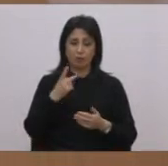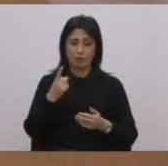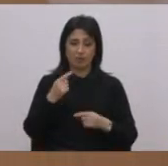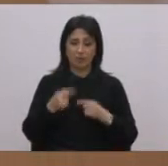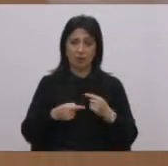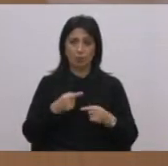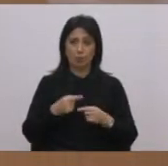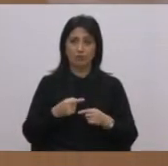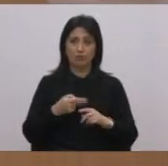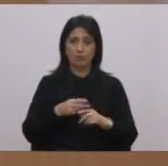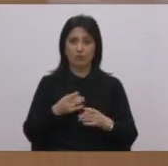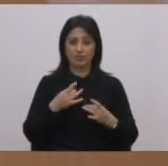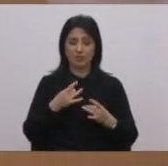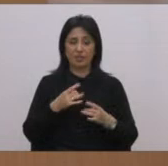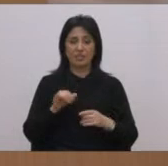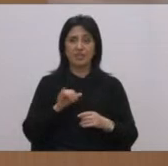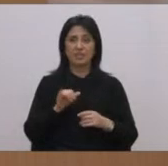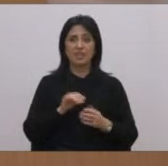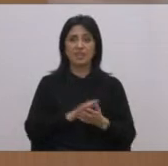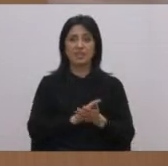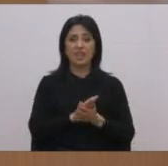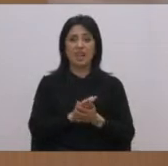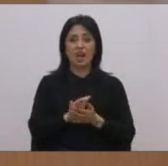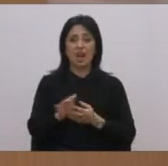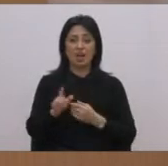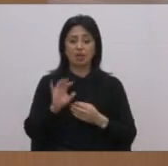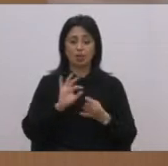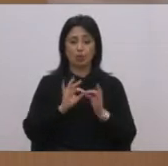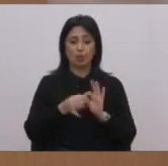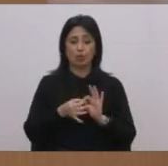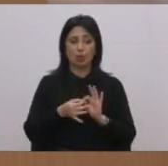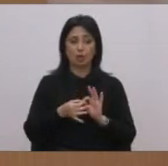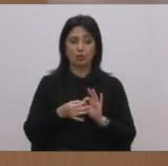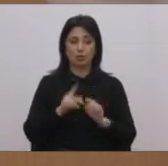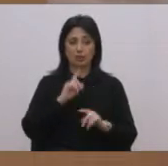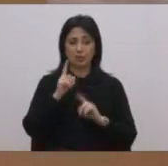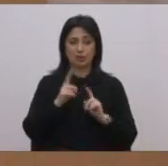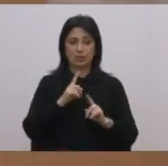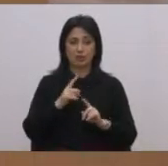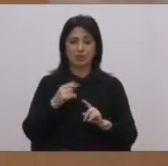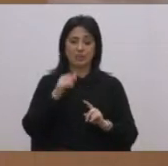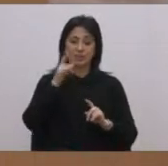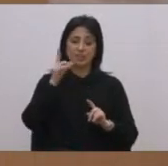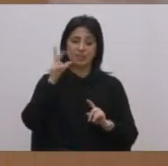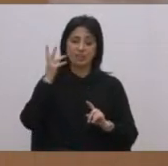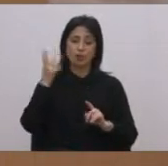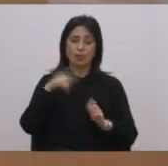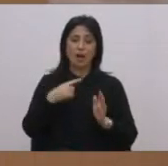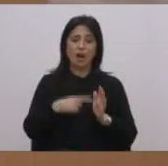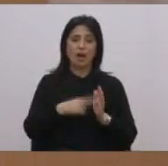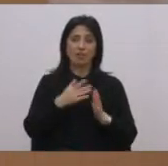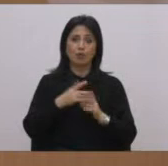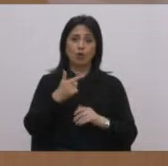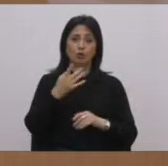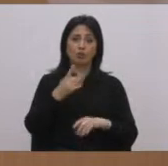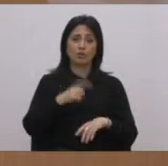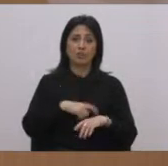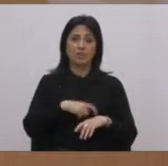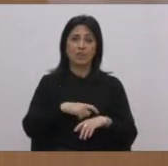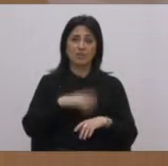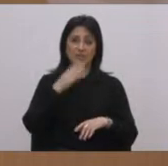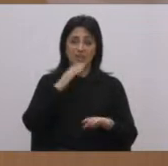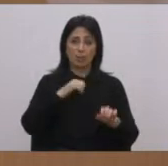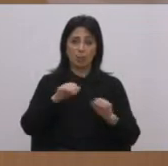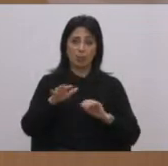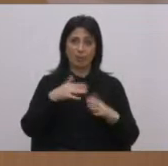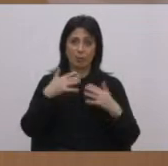საუკუნეა. ამიტომ გითხარით, სად დაიხარჯა ეს კონკრეტულად წელს და წინა წლებში რომელ ქალაქებს აქვთ 24 საათიანი